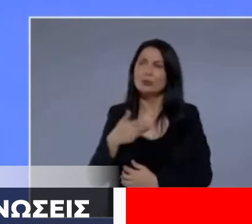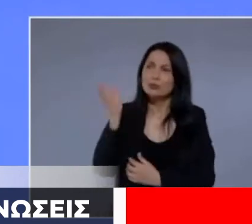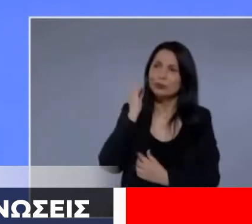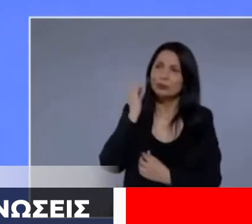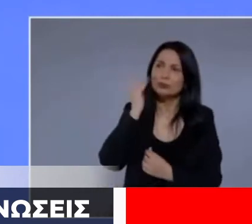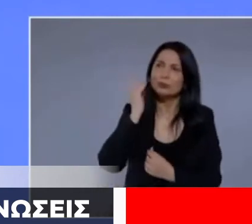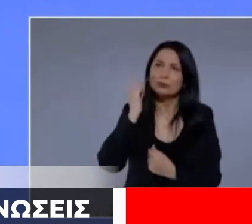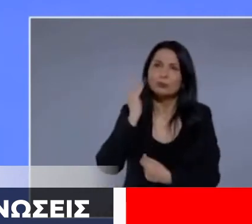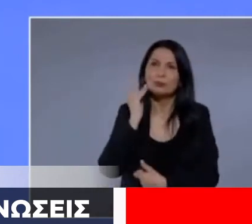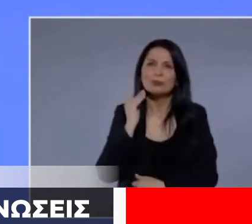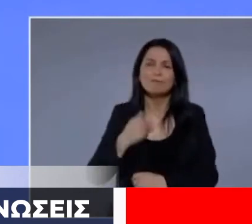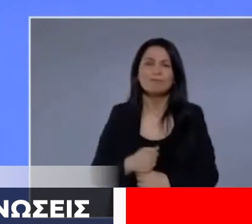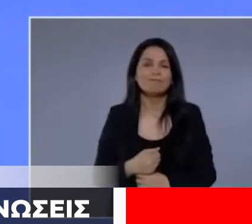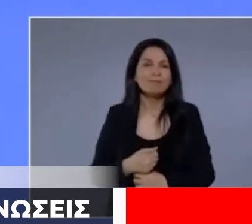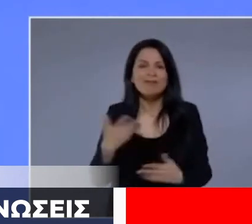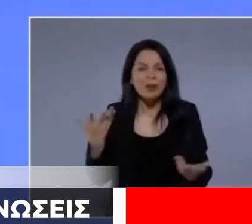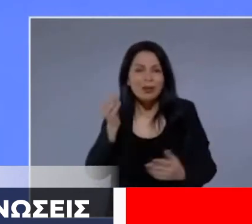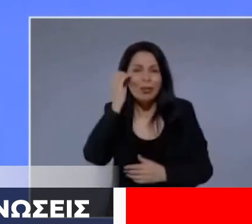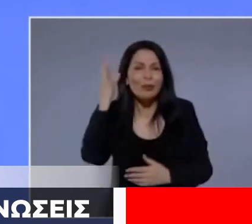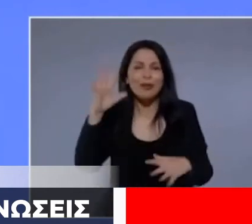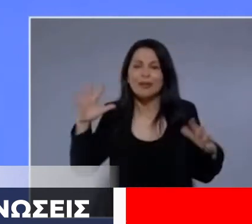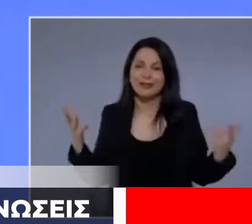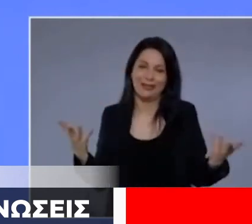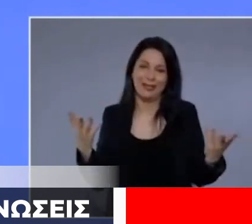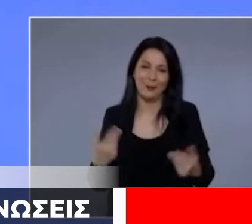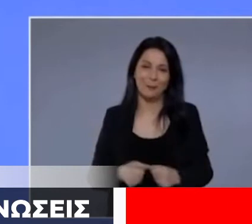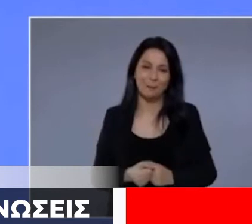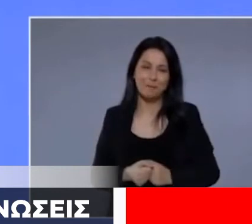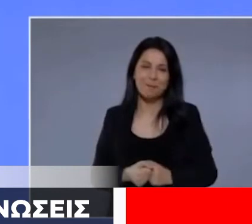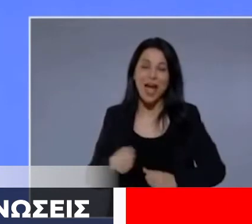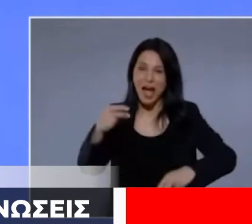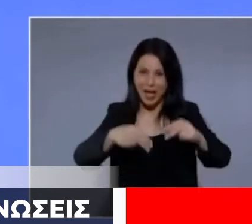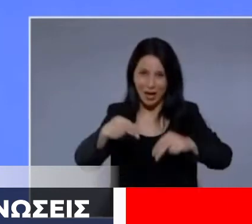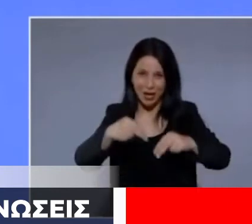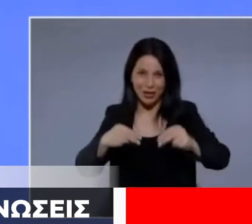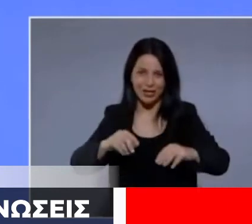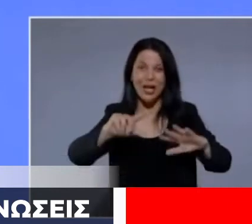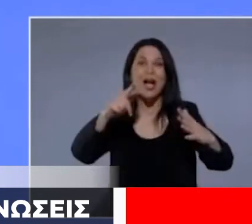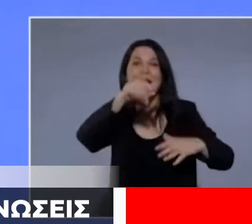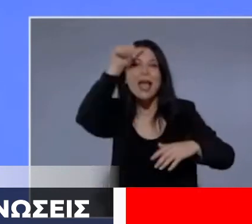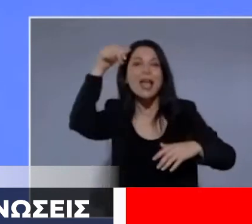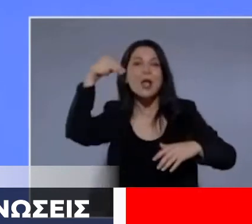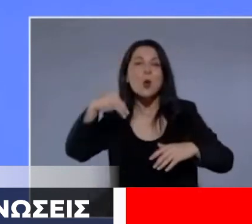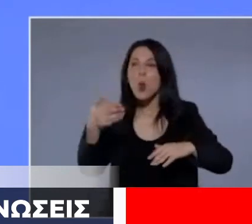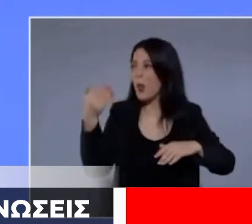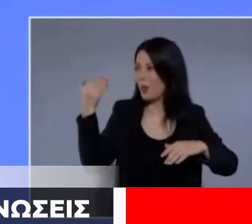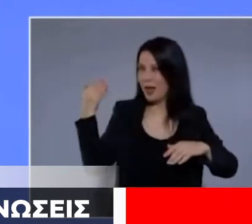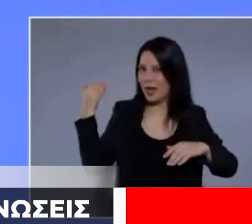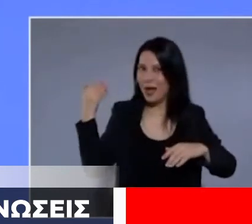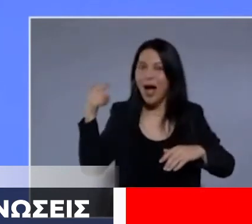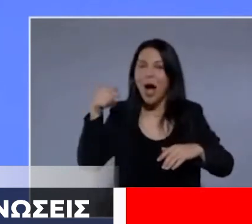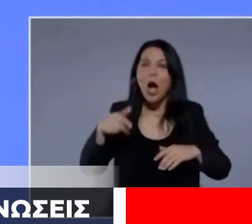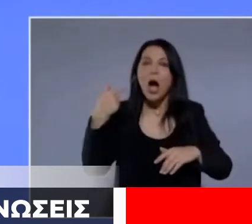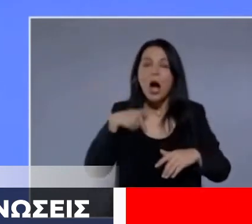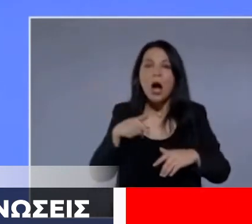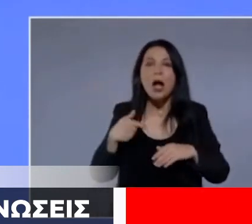τελευταία προεκλογική μου ομιλία πριν από τις εκλογές της 7ης Ιουλίου ήταν στην Πέλλα, συγκεκριμένα